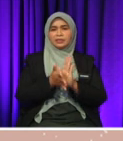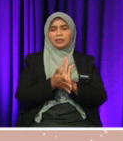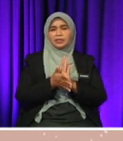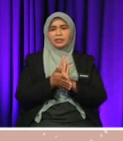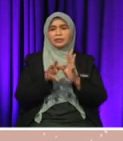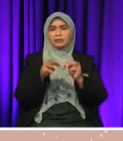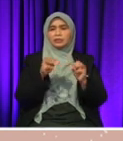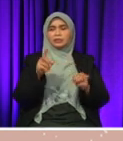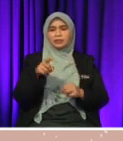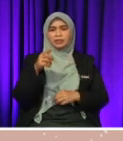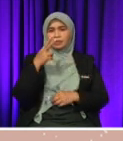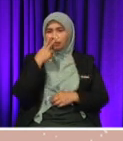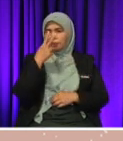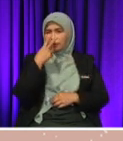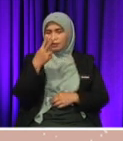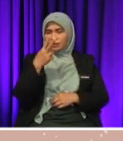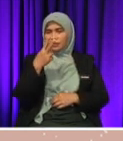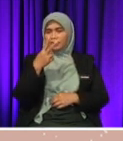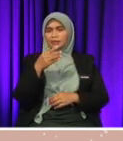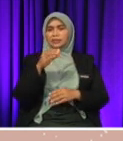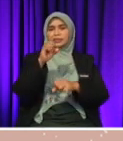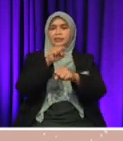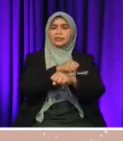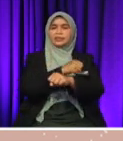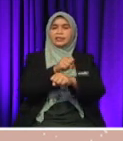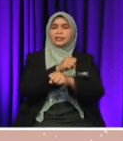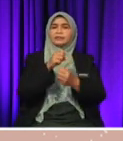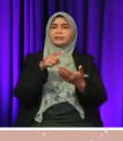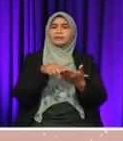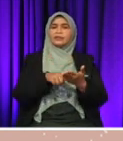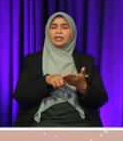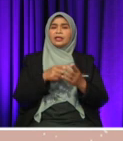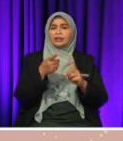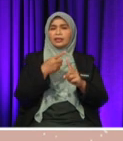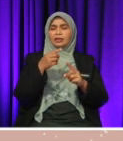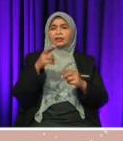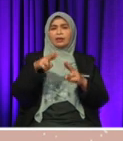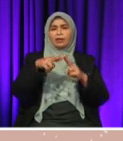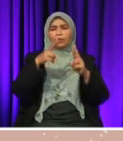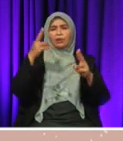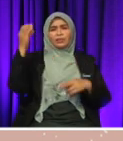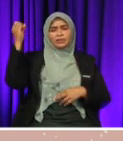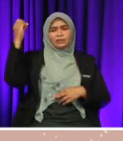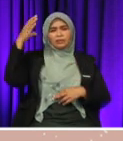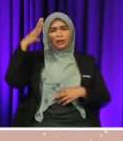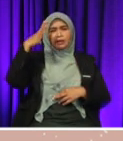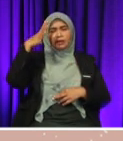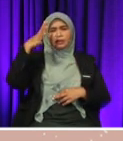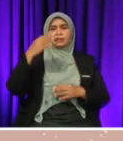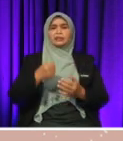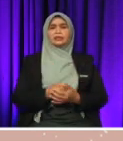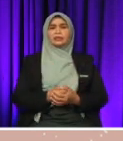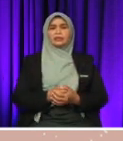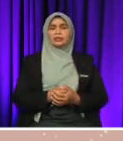keni lihat baik saja ini murid-murid dari ruang cahaya kini ke sudut suram ini